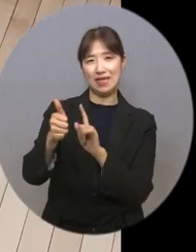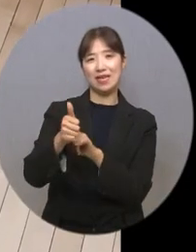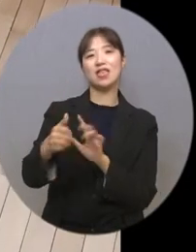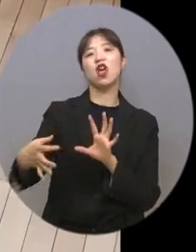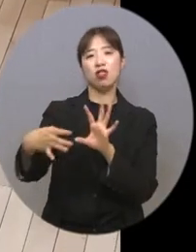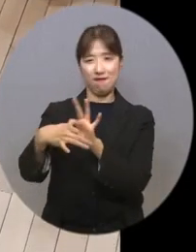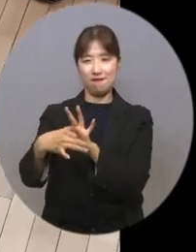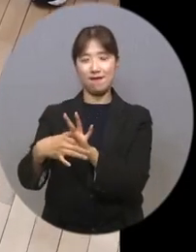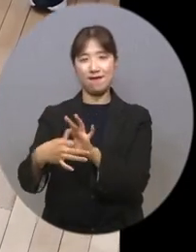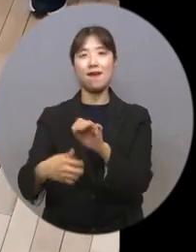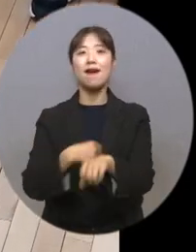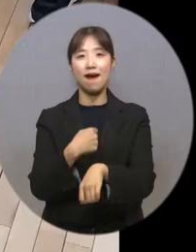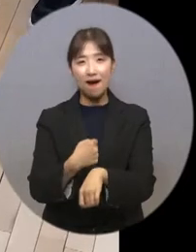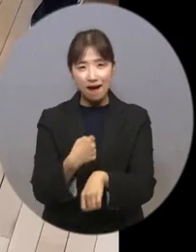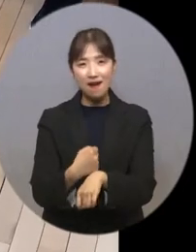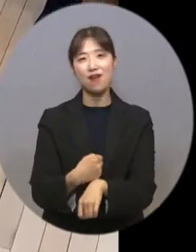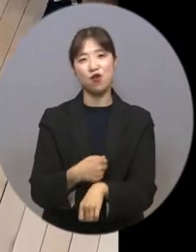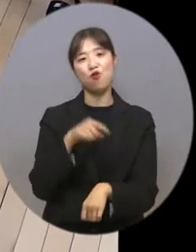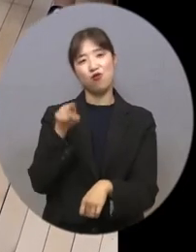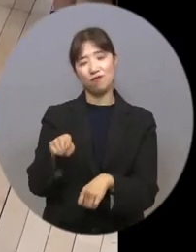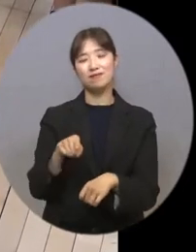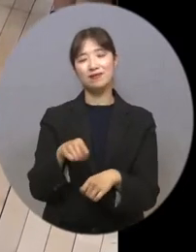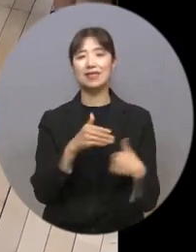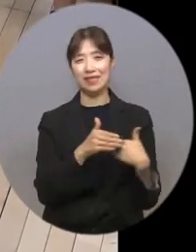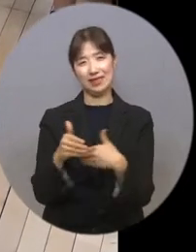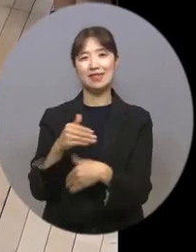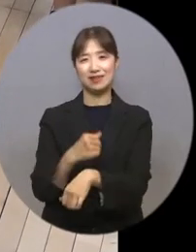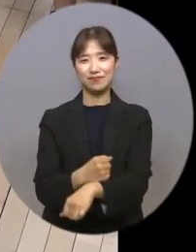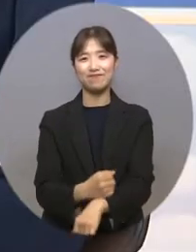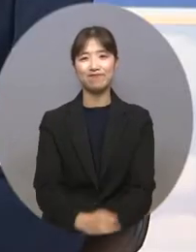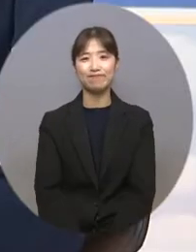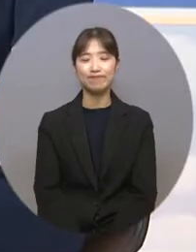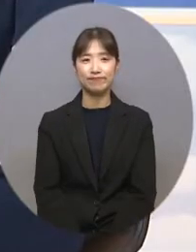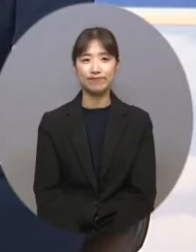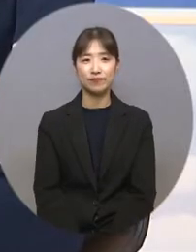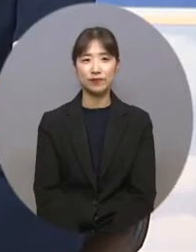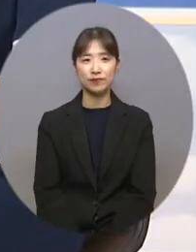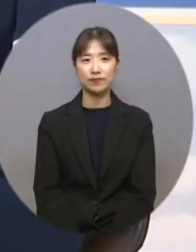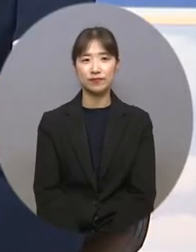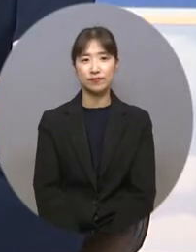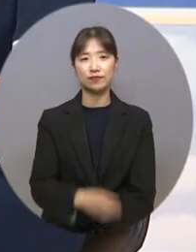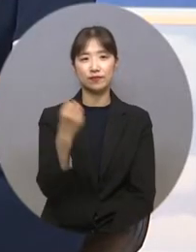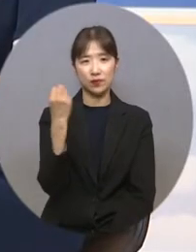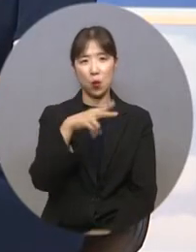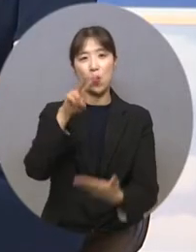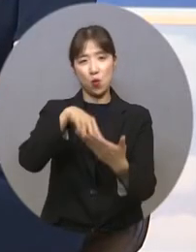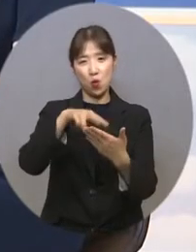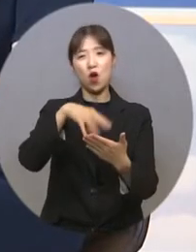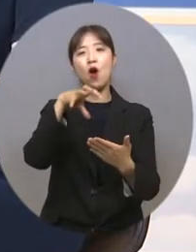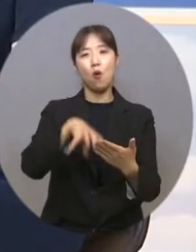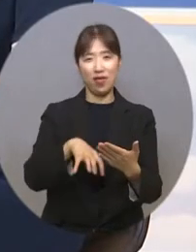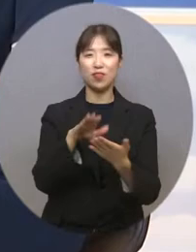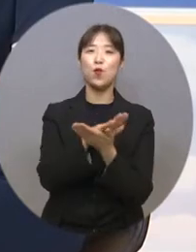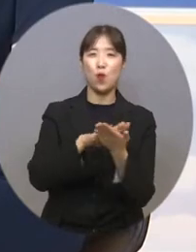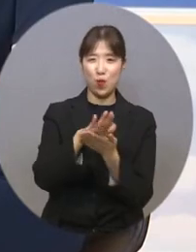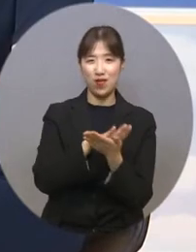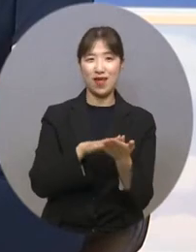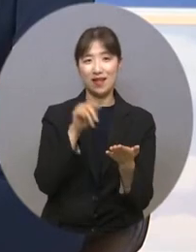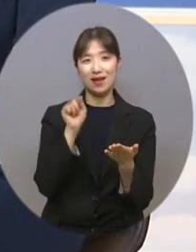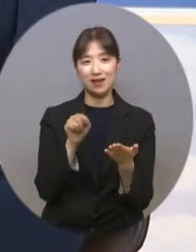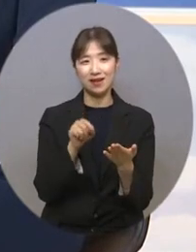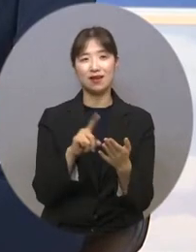같이 연계해가지고 그런 프로그램들을 진행을 하고 있습니다. 네. 그 다음에 이제 도서관에서 놀자의 어떤 프로그램은요.